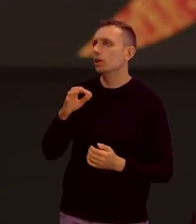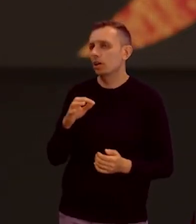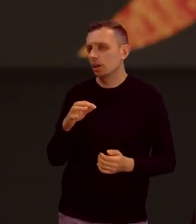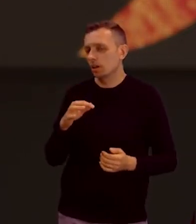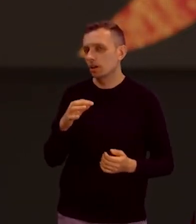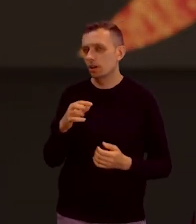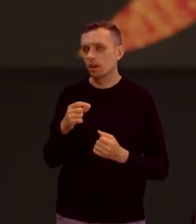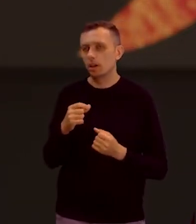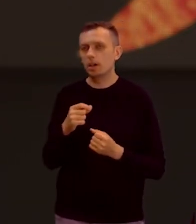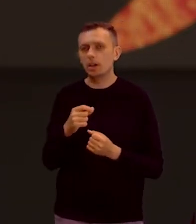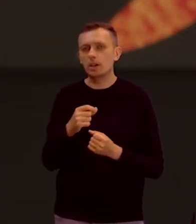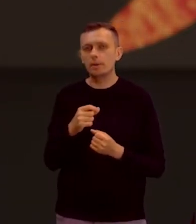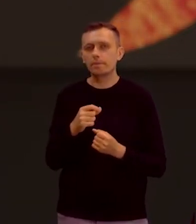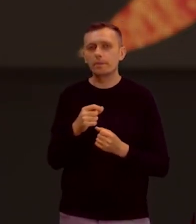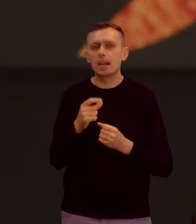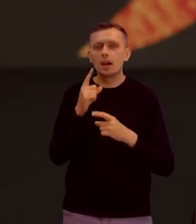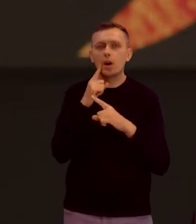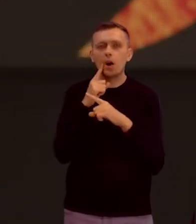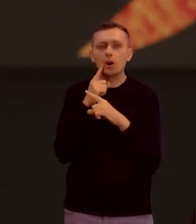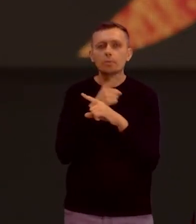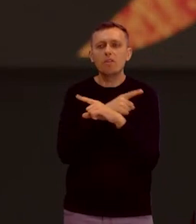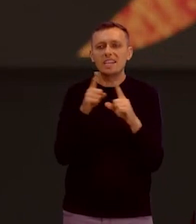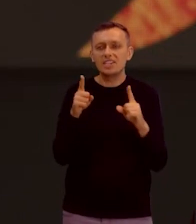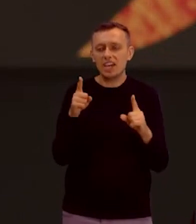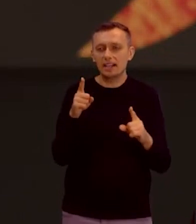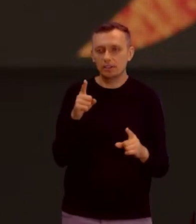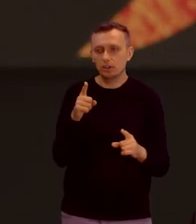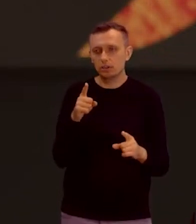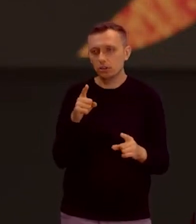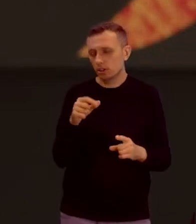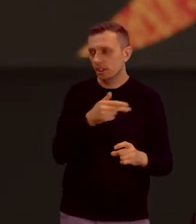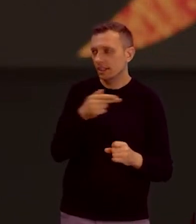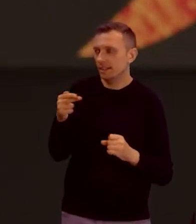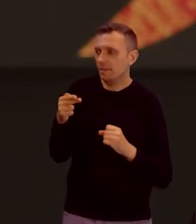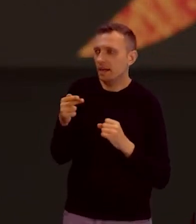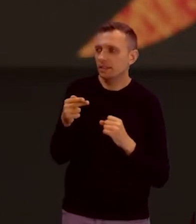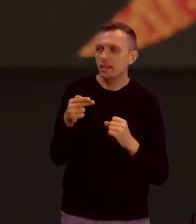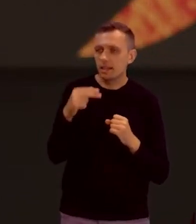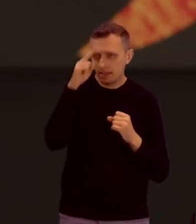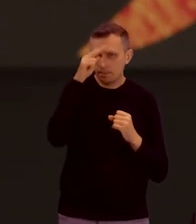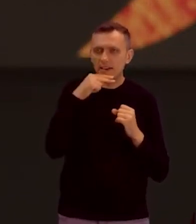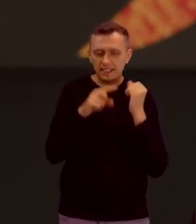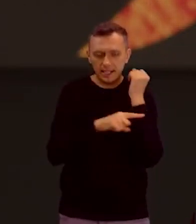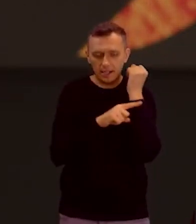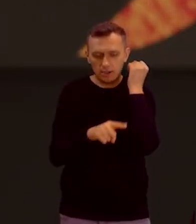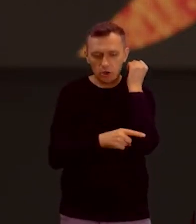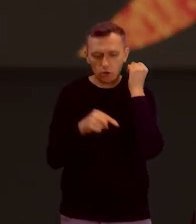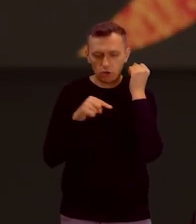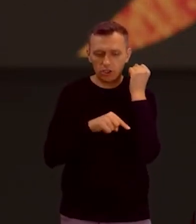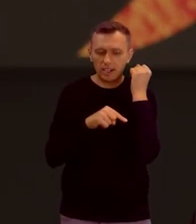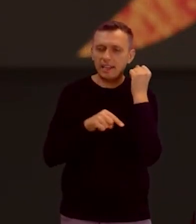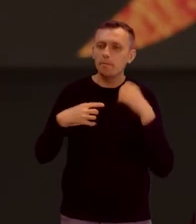mamy. Świadczą chociażby takie wypowiedzi, jak ta zapisana w Księdze Rodzaju: